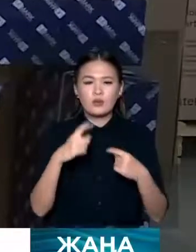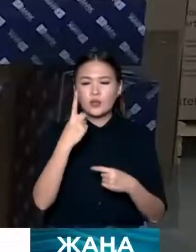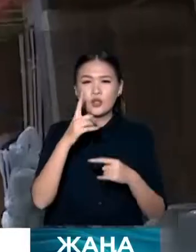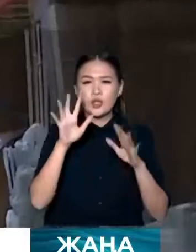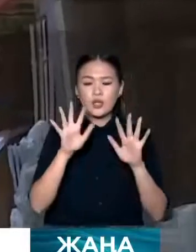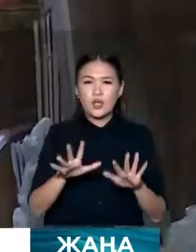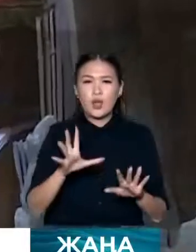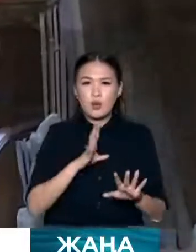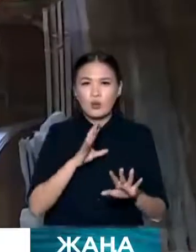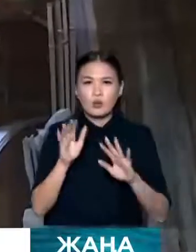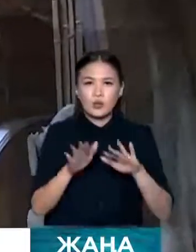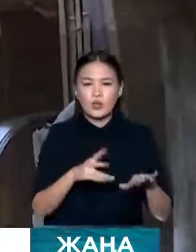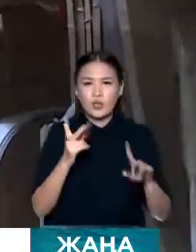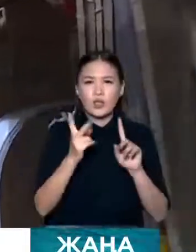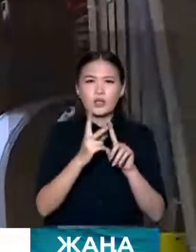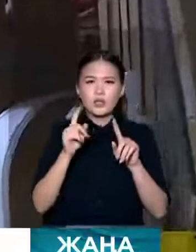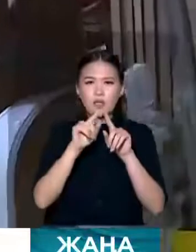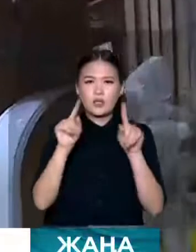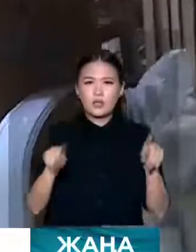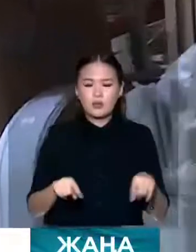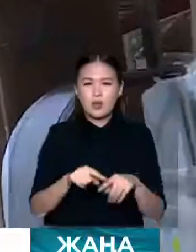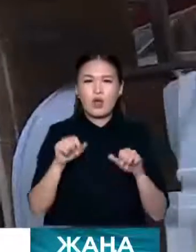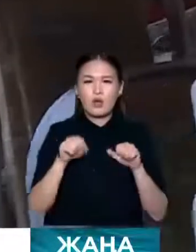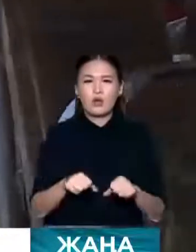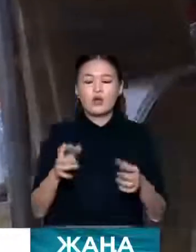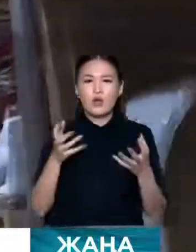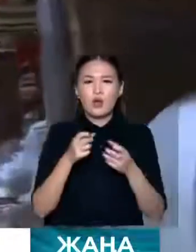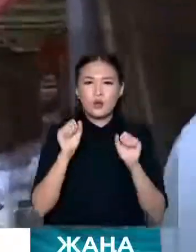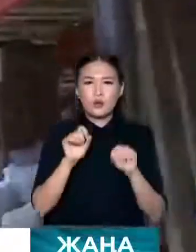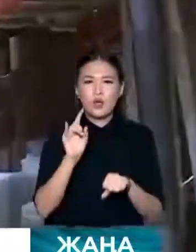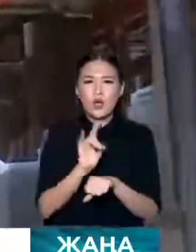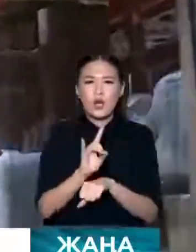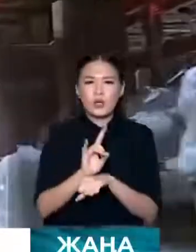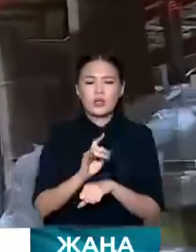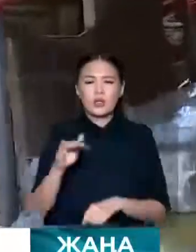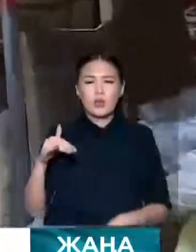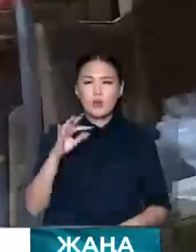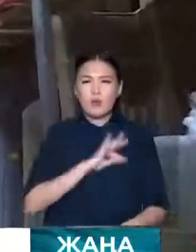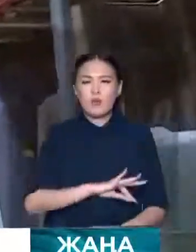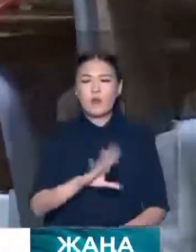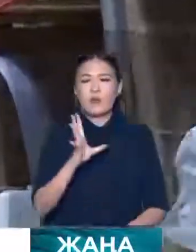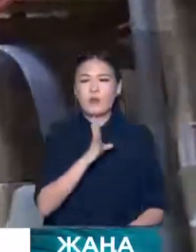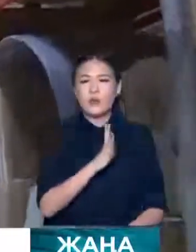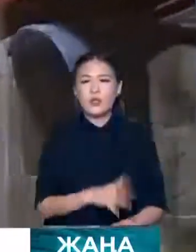сынақтан өткізсе, екінші елден сертификат алуға құқы бар. Алаяқтар осы схеманы өз пайдасына асырған.